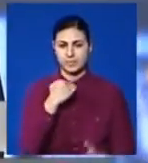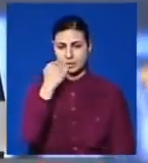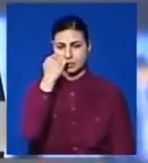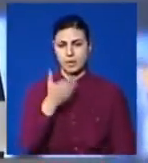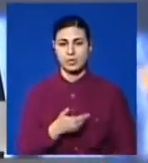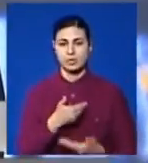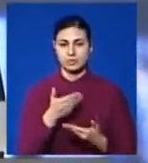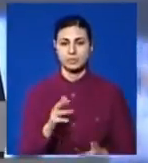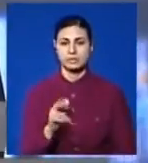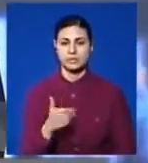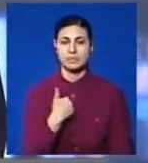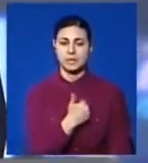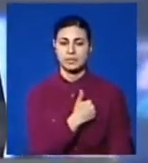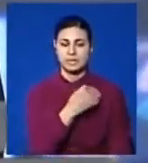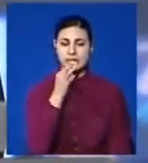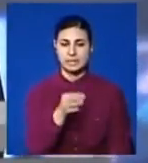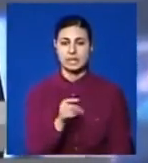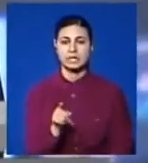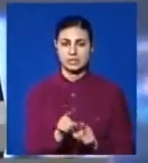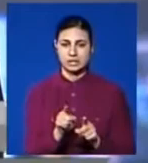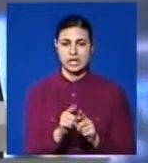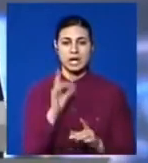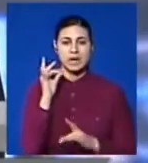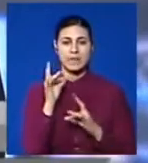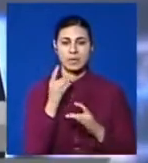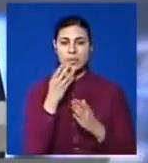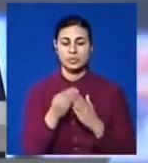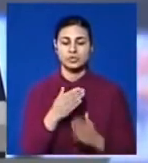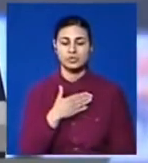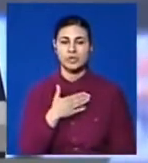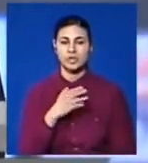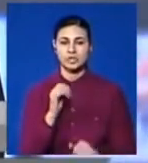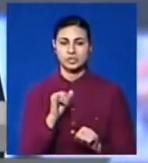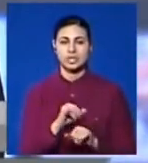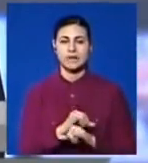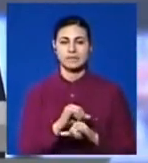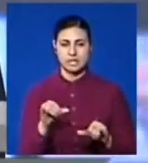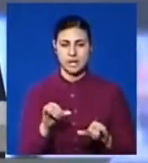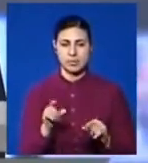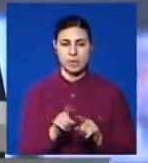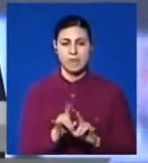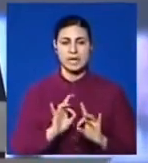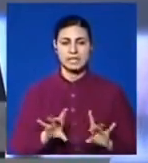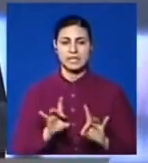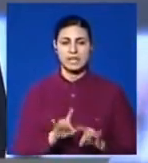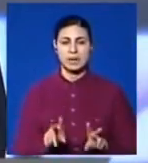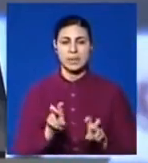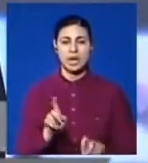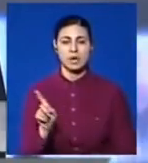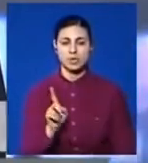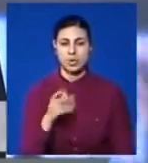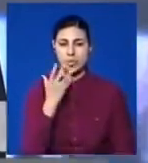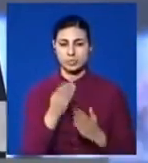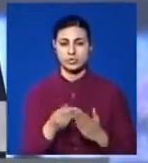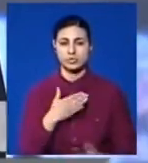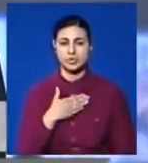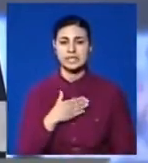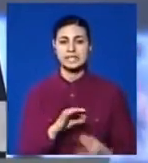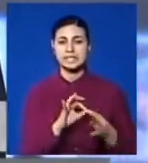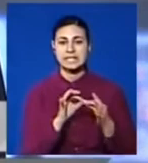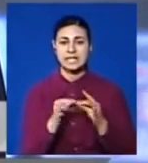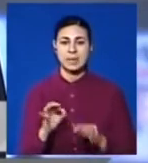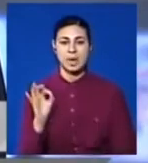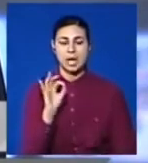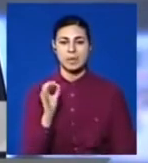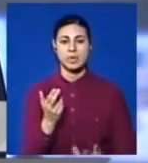და მინდა გითხრათ, ისევ გავახმოვანოთ ჩვენს მიერ გავრცელებული განცხადება, რომ ჩვენი წინადადება